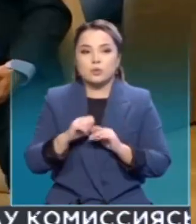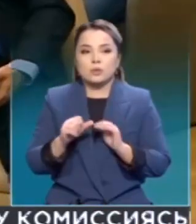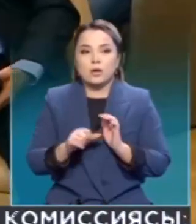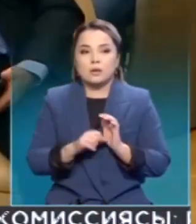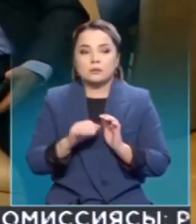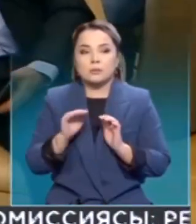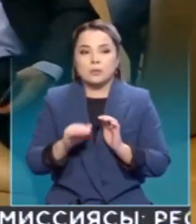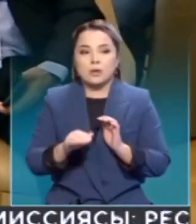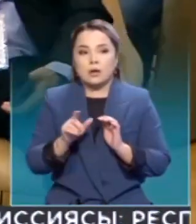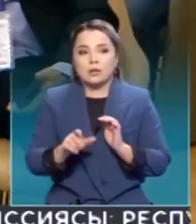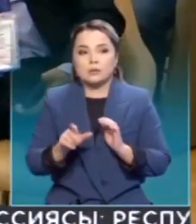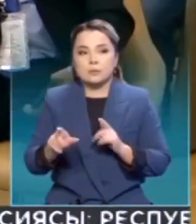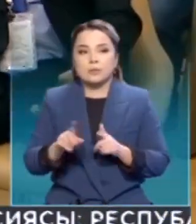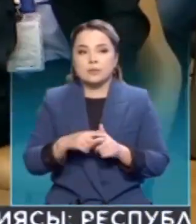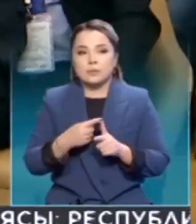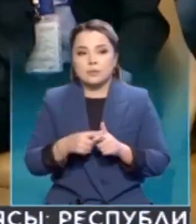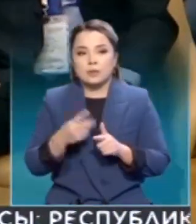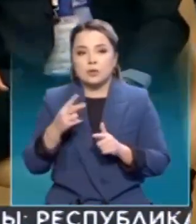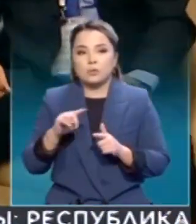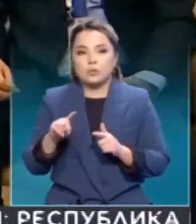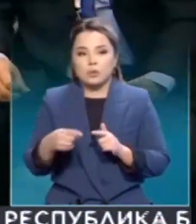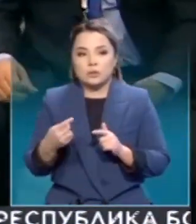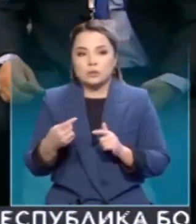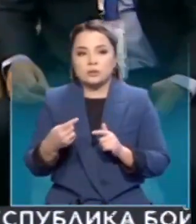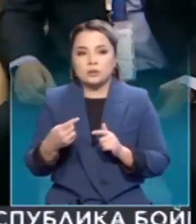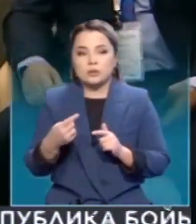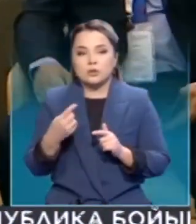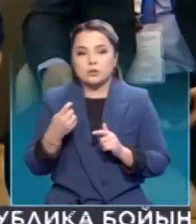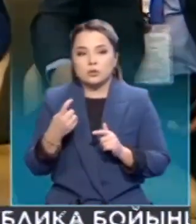176 116 адам, немесе